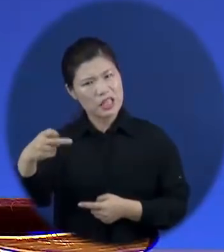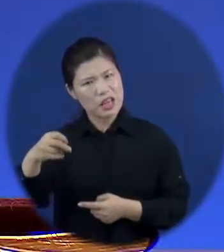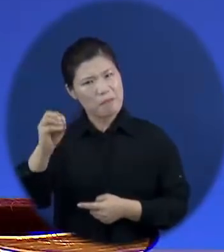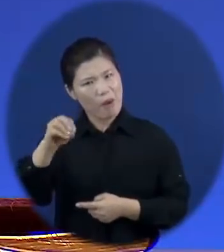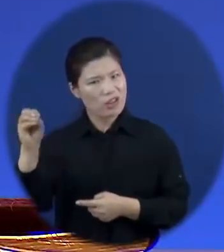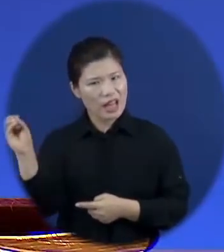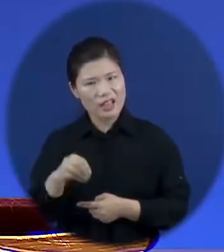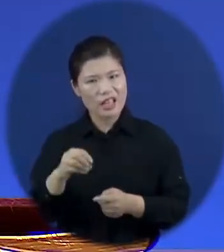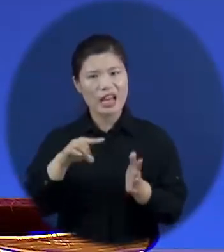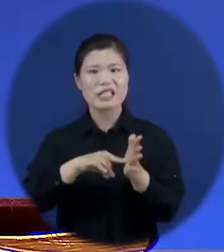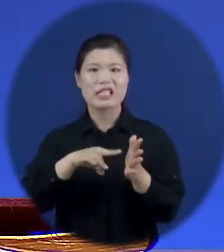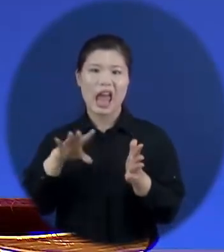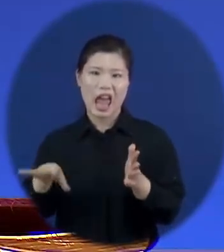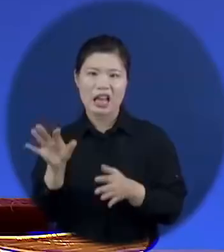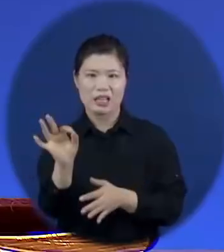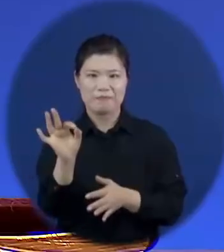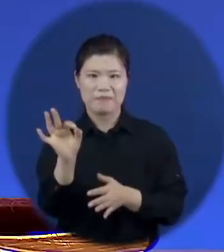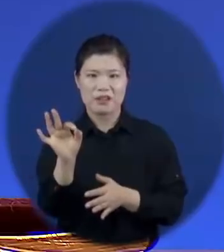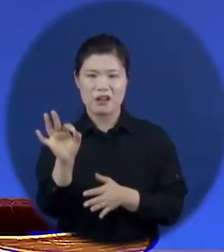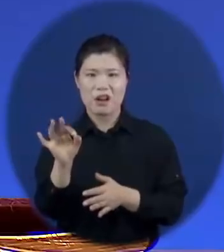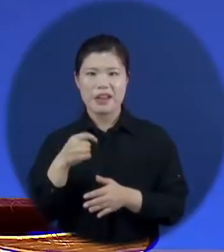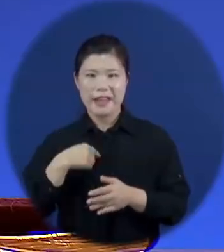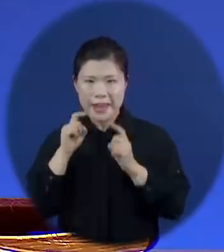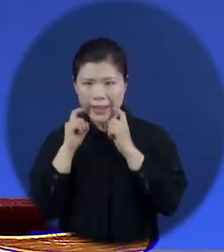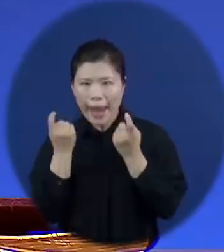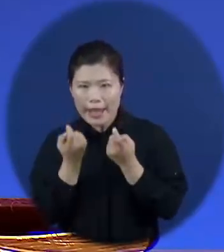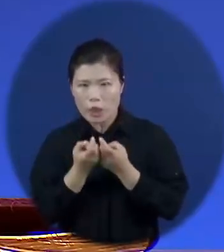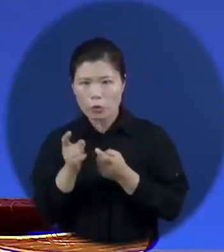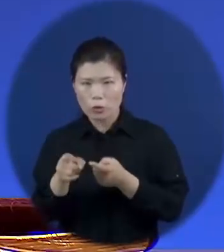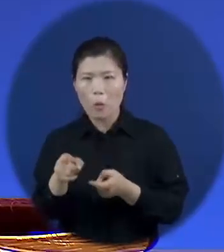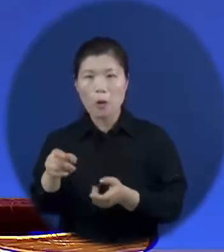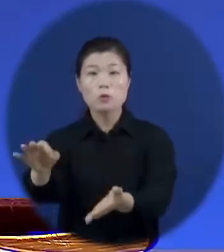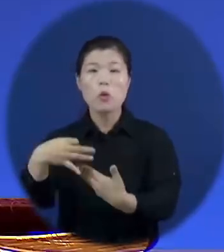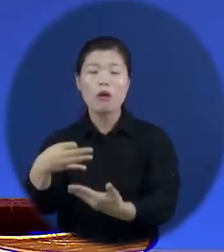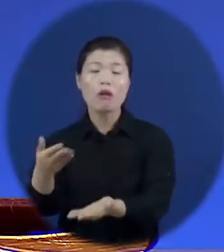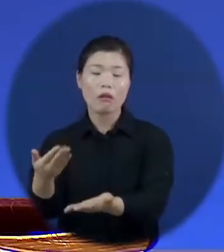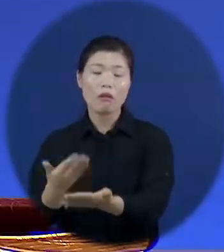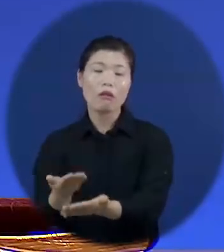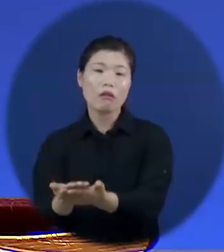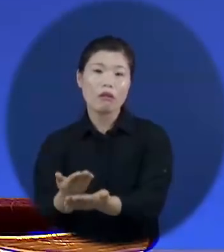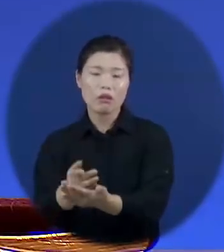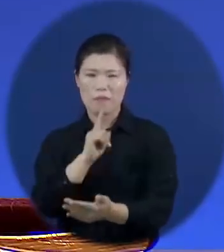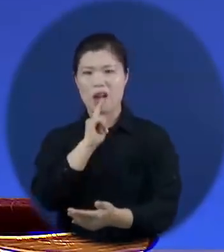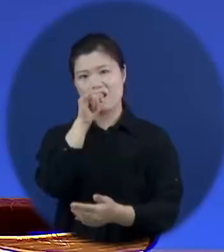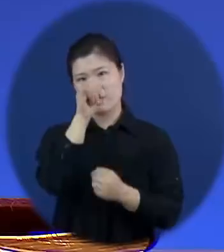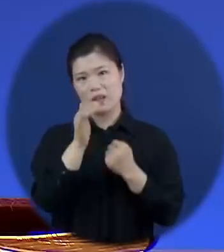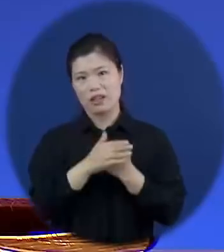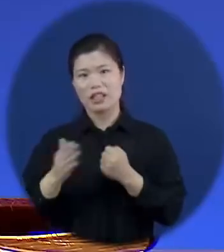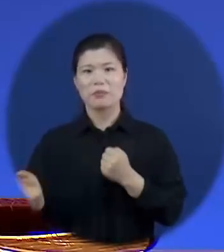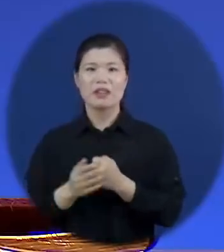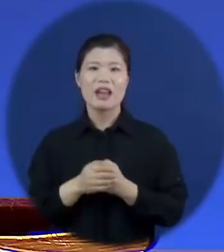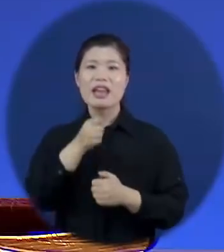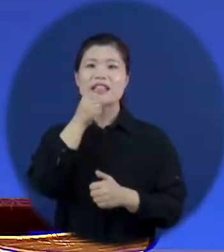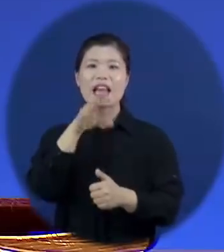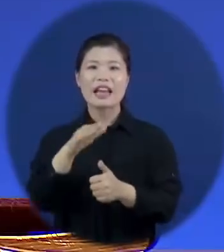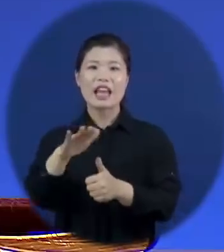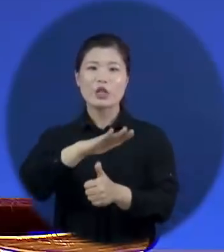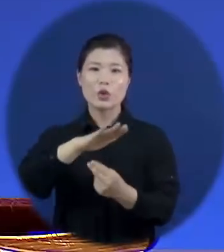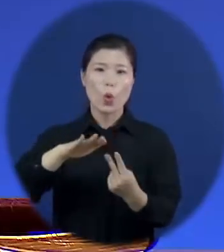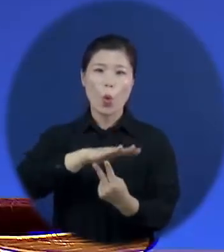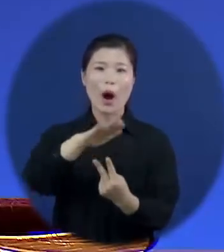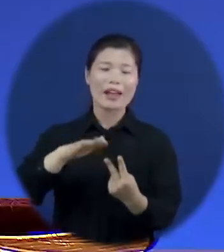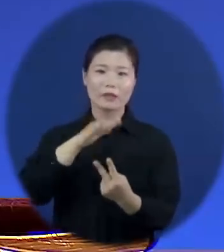12% 세율을 세리가 주관적으로 매겼다고 합니다. 그래서 세례 요한이 누가복음